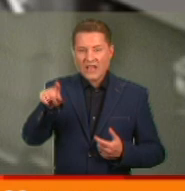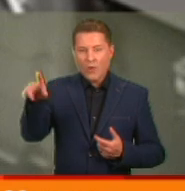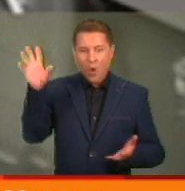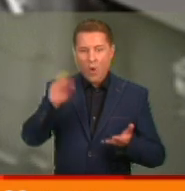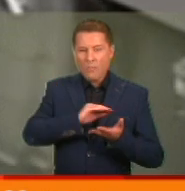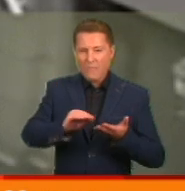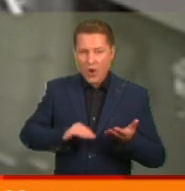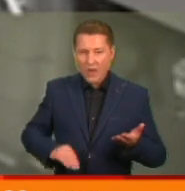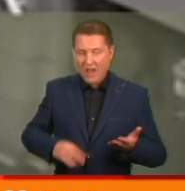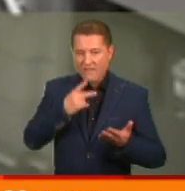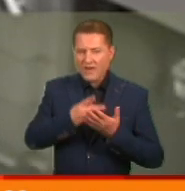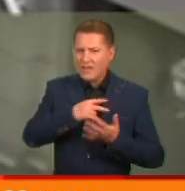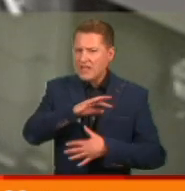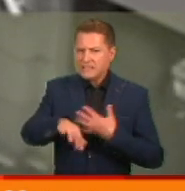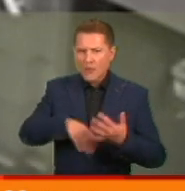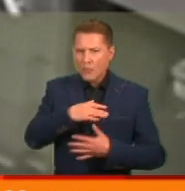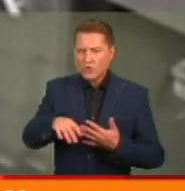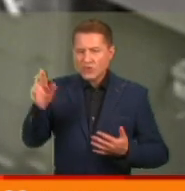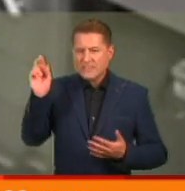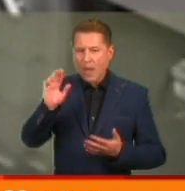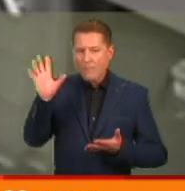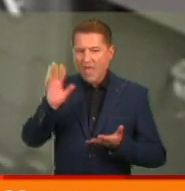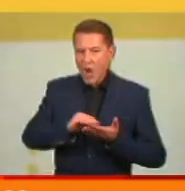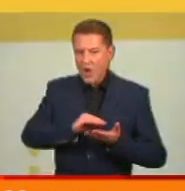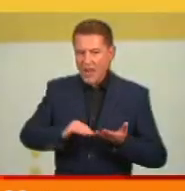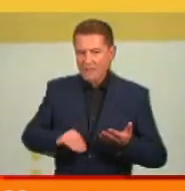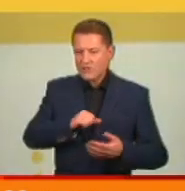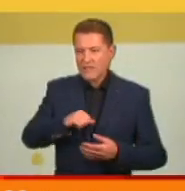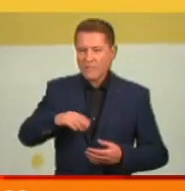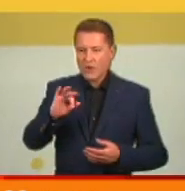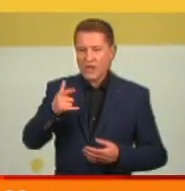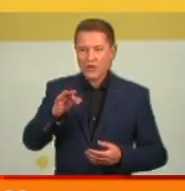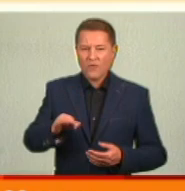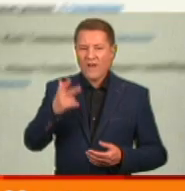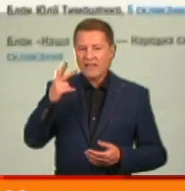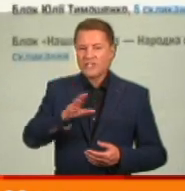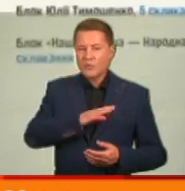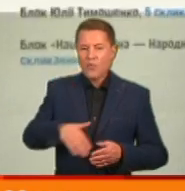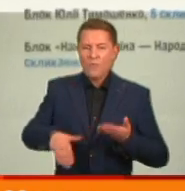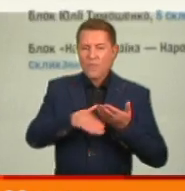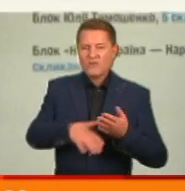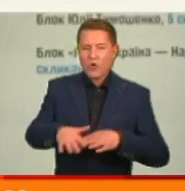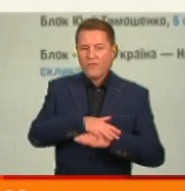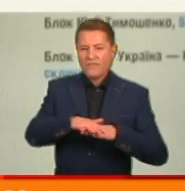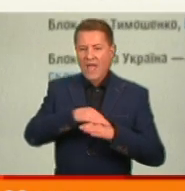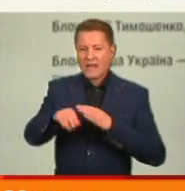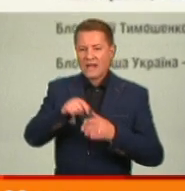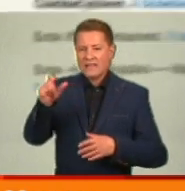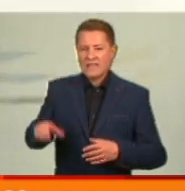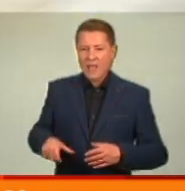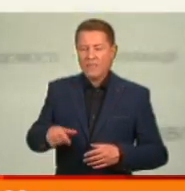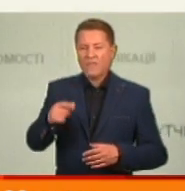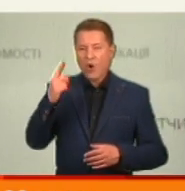біографія виглядає не менш заплутаною за біографією самого Вороненкова. Він тричі був помічником нардепів, один з них – його батько.